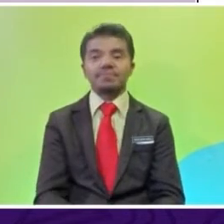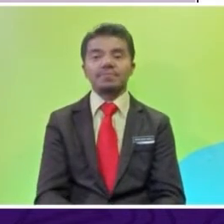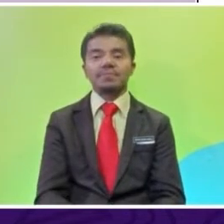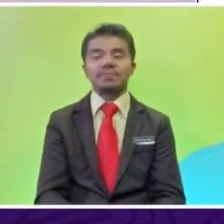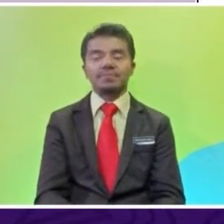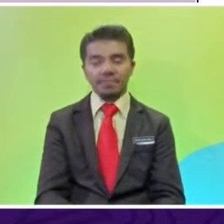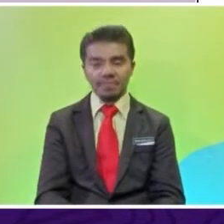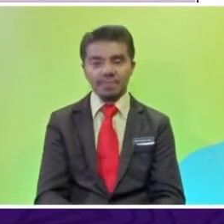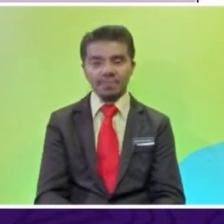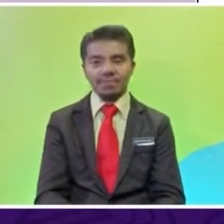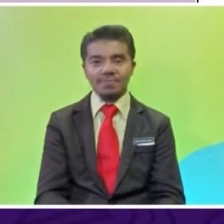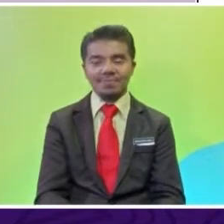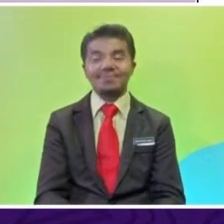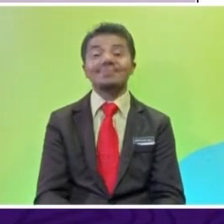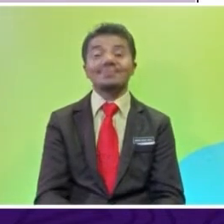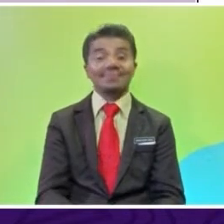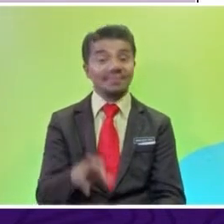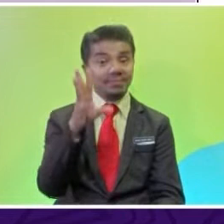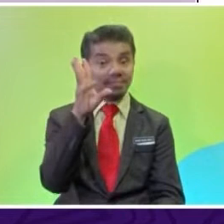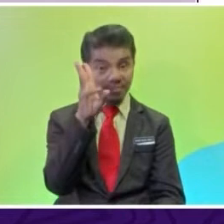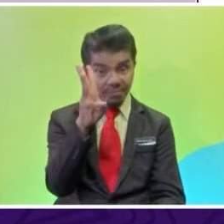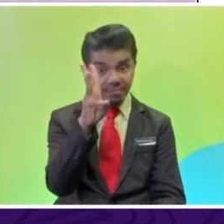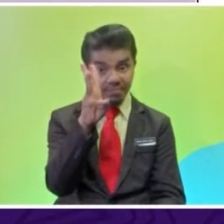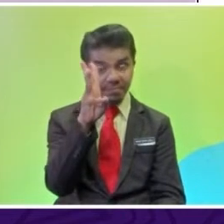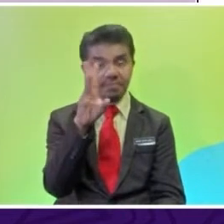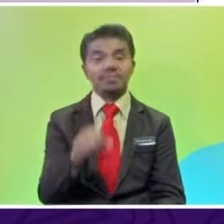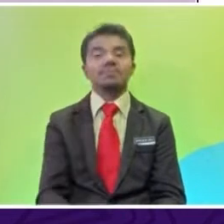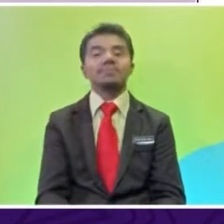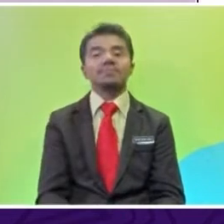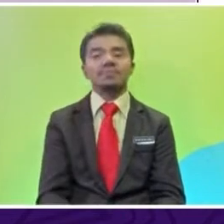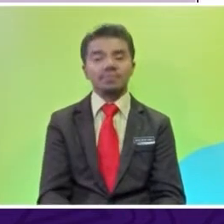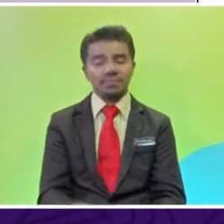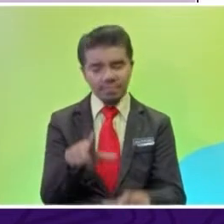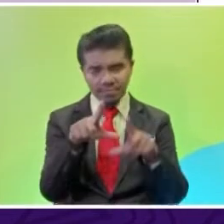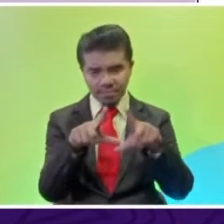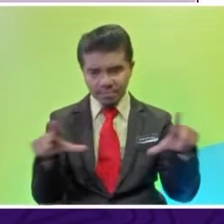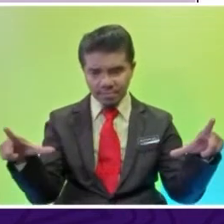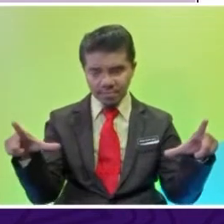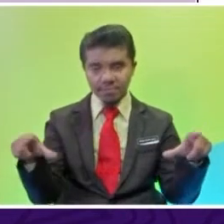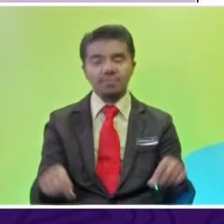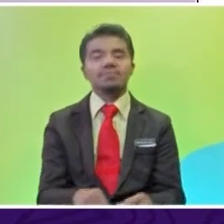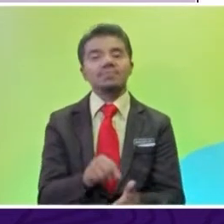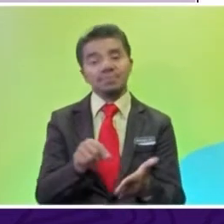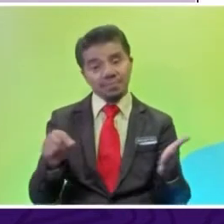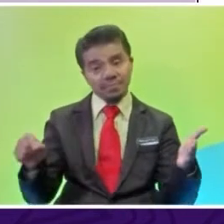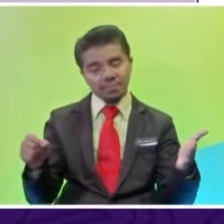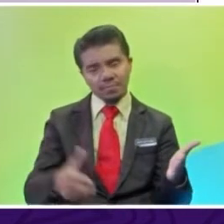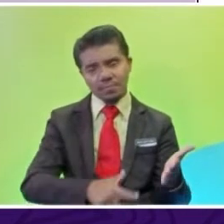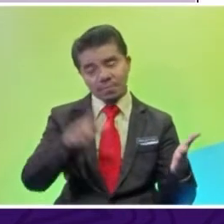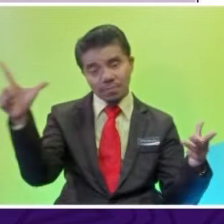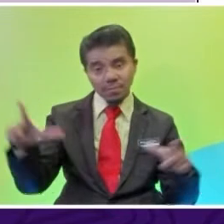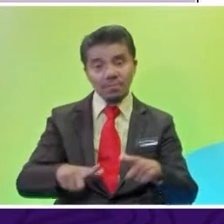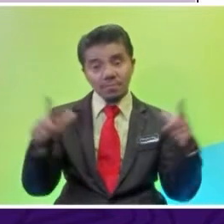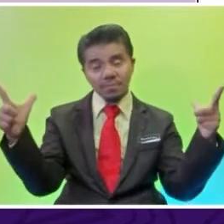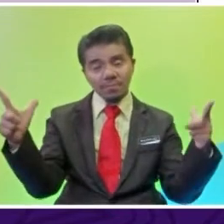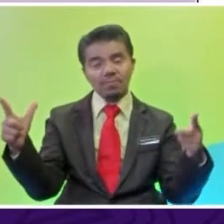dada kepada diri keluarga dan masyarakat dan TV 6 menghasilkan dan menyebar luas karya kreatif cara mencegah